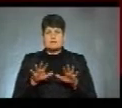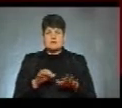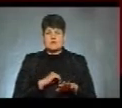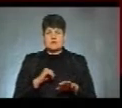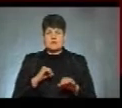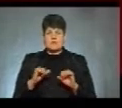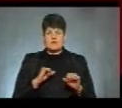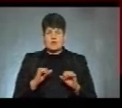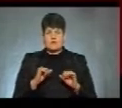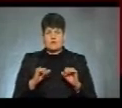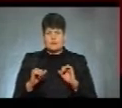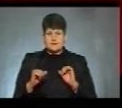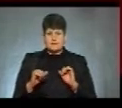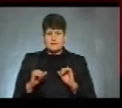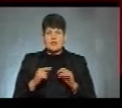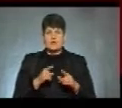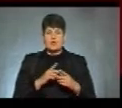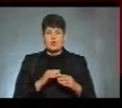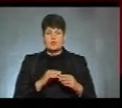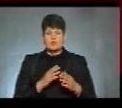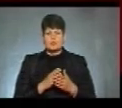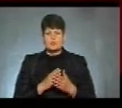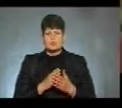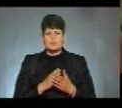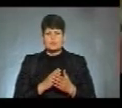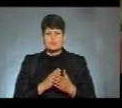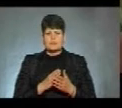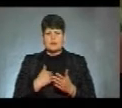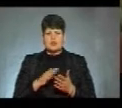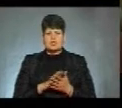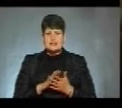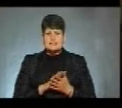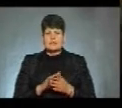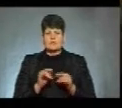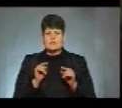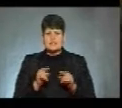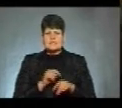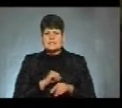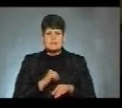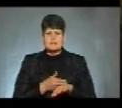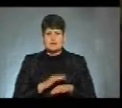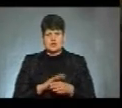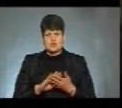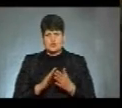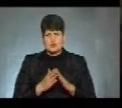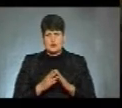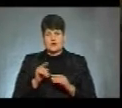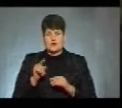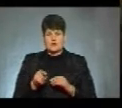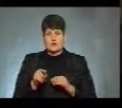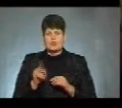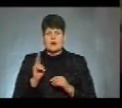1496 кілометрів обслуговують працівники офісу водних ресурсів. Ми чистимо ті, де самі складніші ситуації. От на тому самому